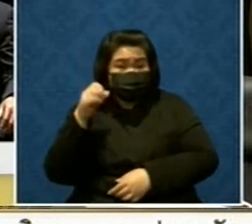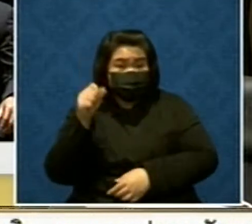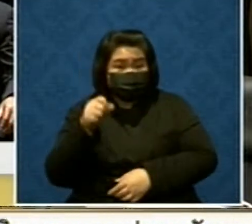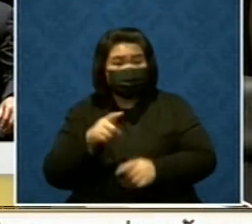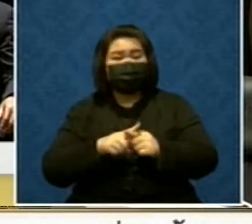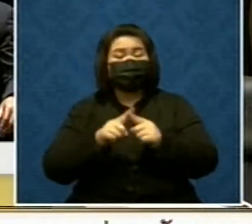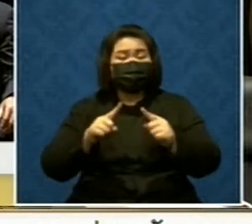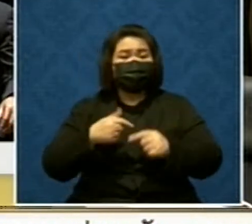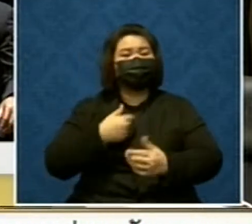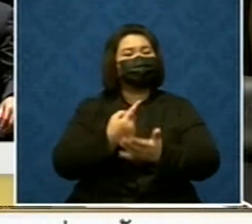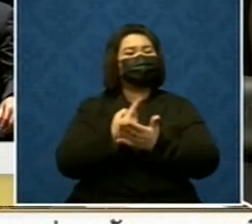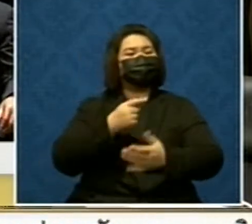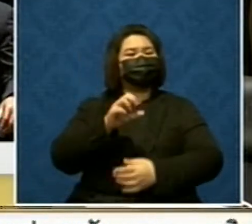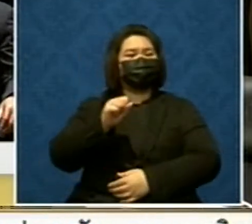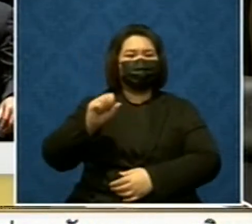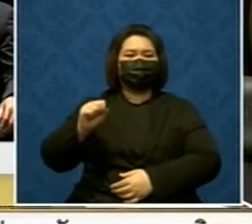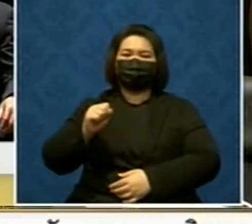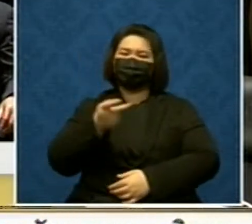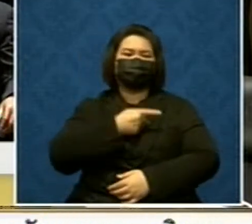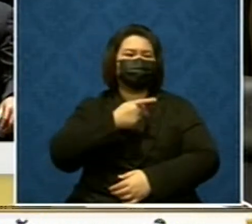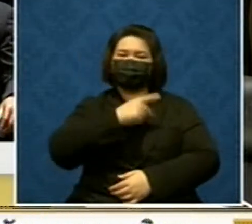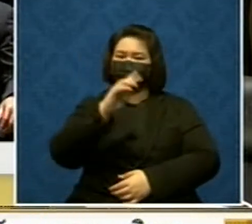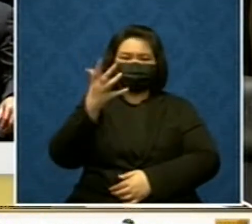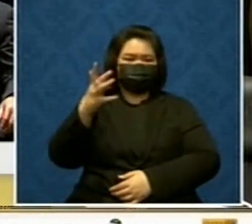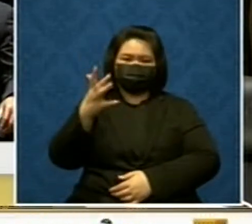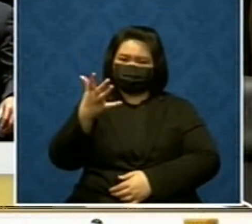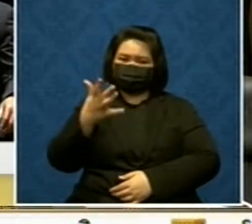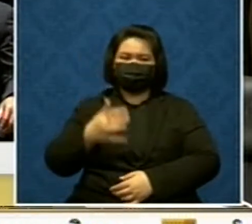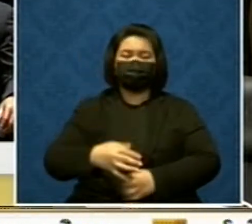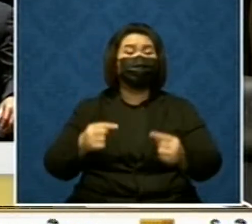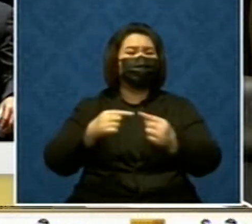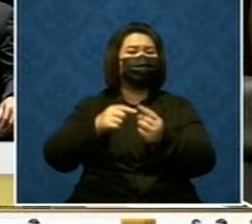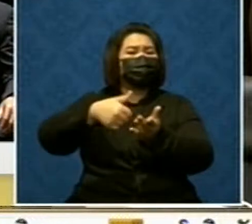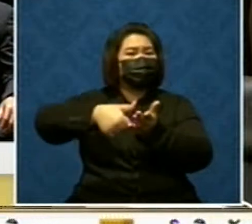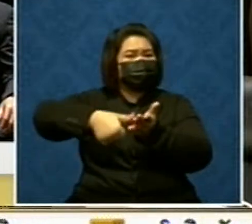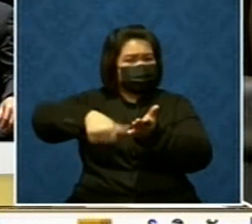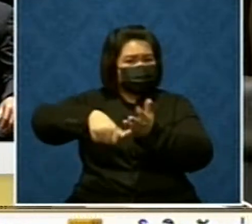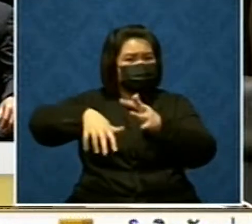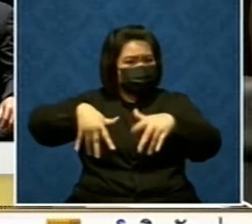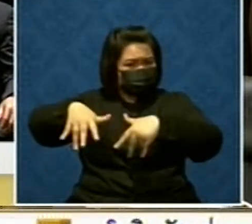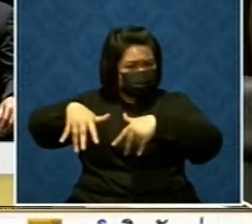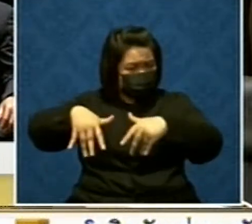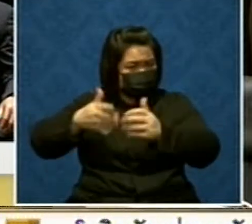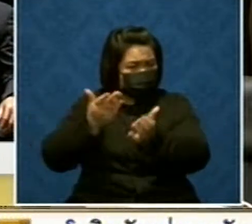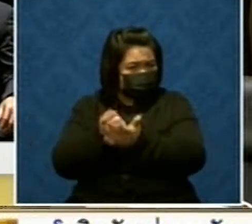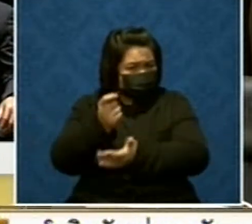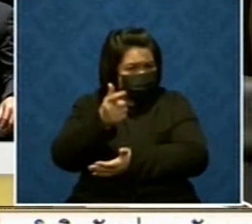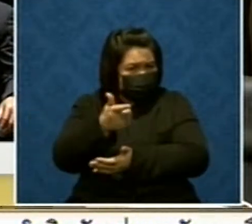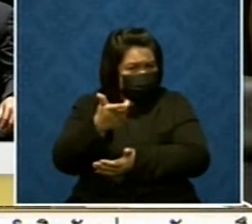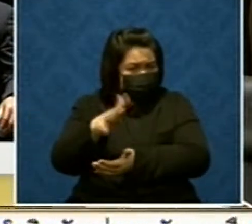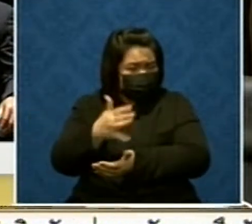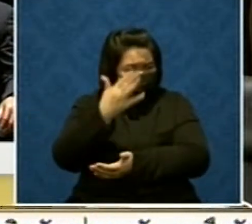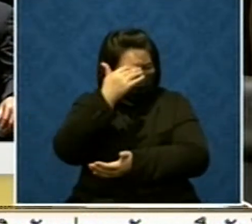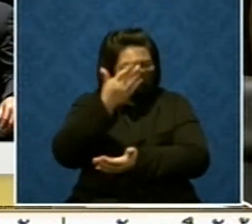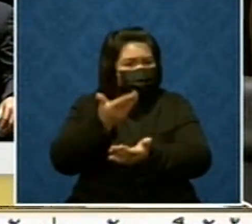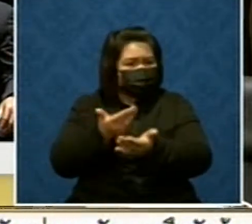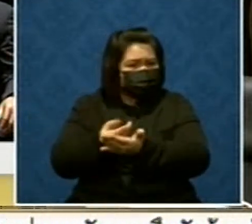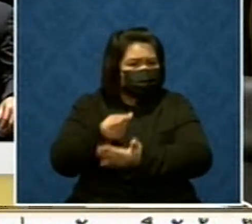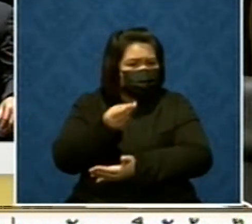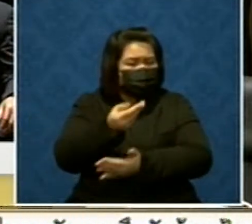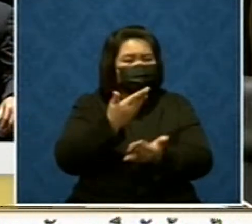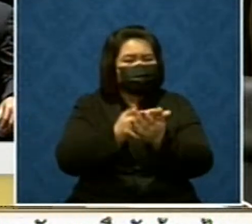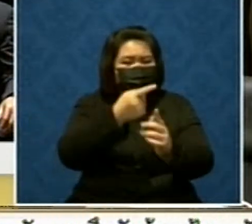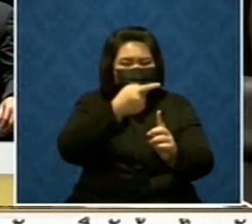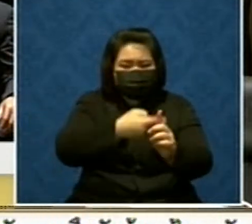เป็นผู้แทนไม่ได้เกรงใจนะครับเรื่องนี้มันเป็นเรื่องภาษีอากรพี่น้องประชาชนซึ่งจะต้องใช้อย่างสมเหตุสมผล